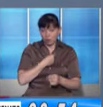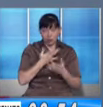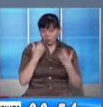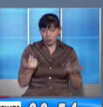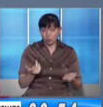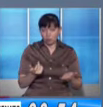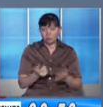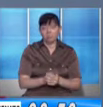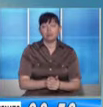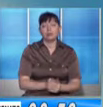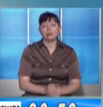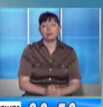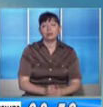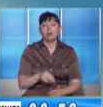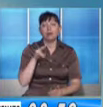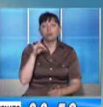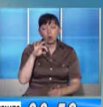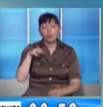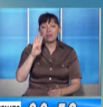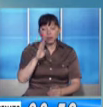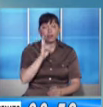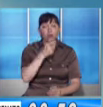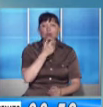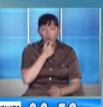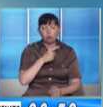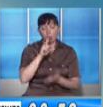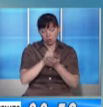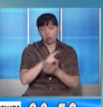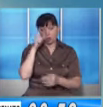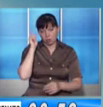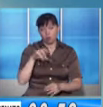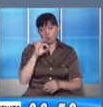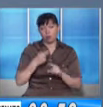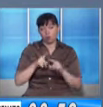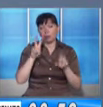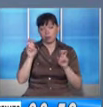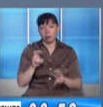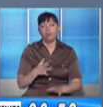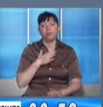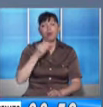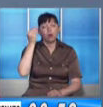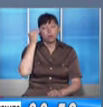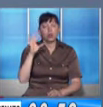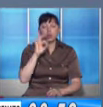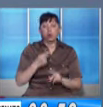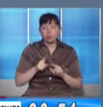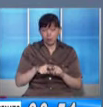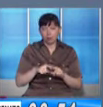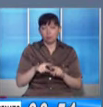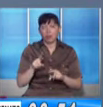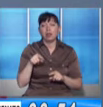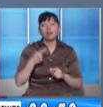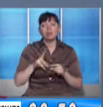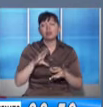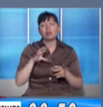mă întrebați. Telespectatorii ProTV-ului cred că au drept să audă părerea noastră referitor la acest subiect. Părerea mea referitor la acest subiect coincide